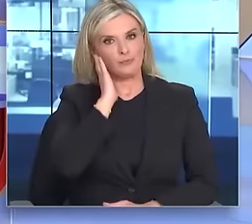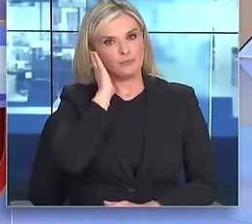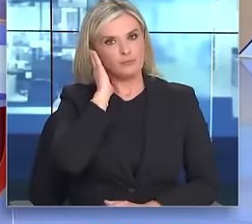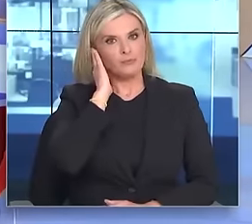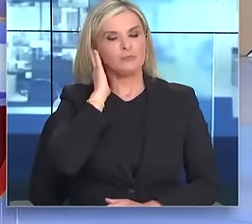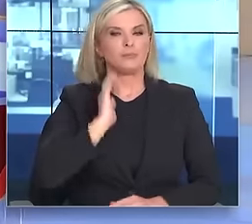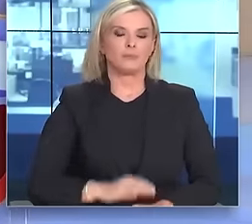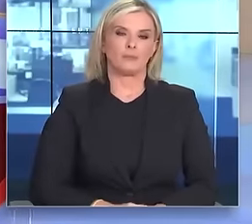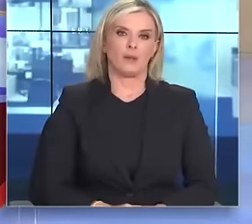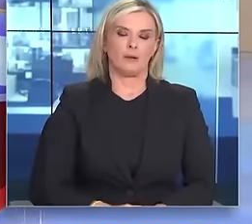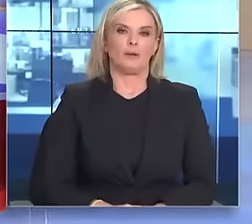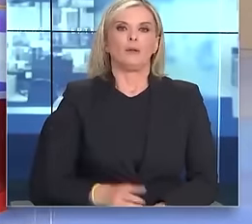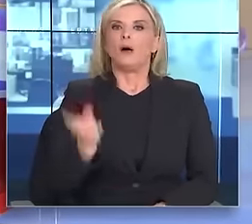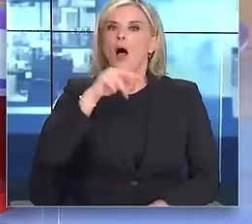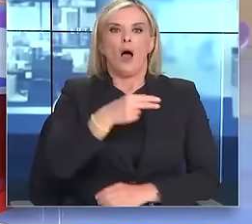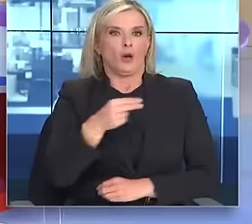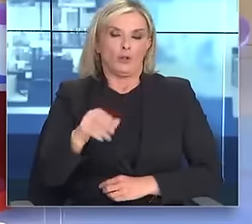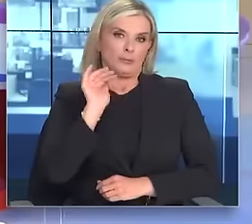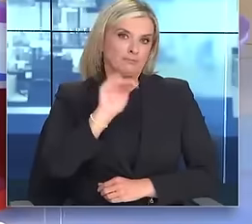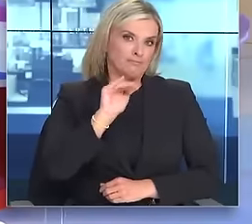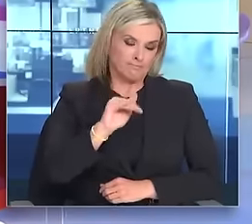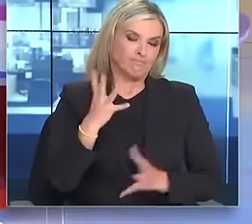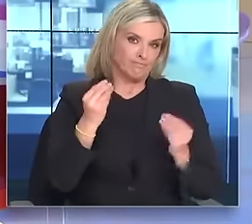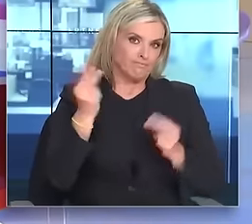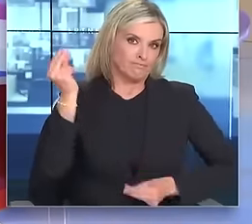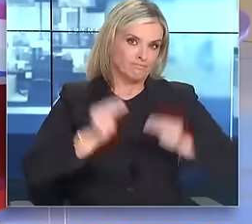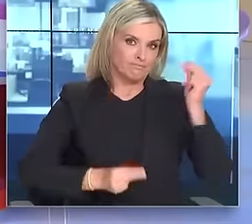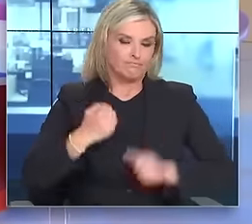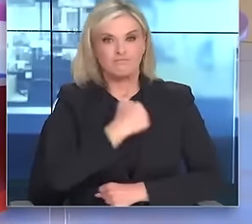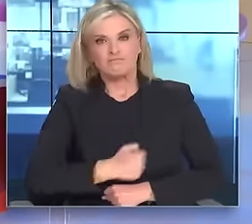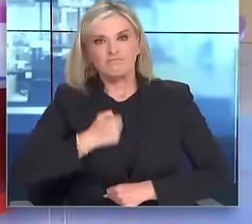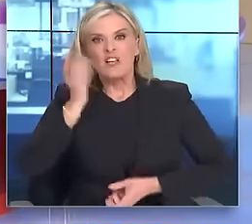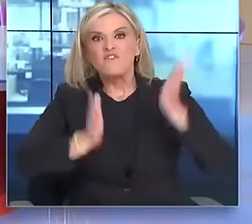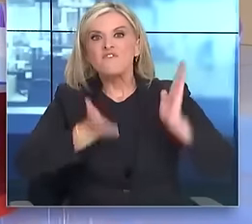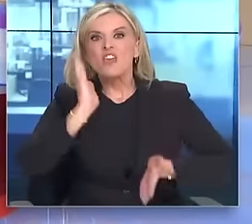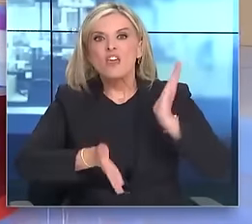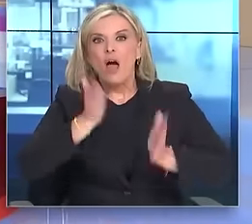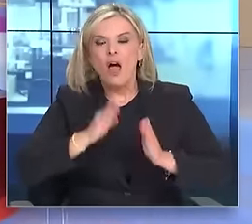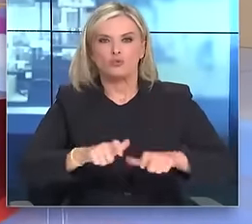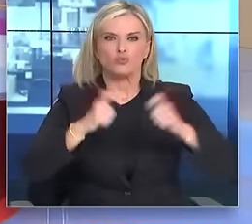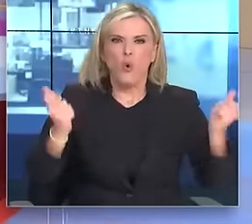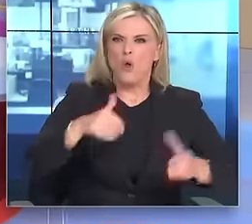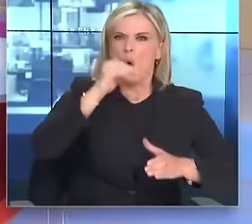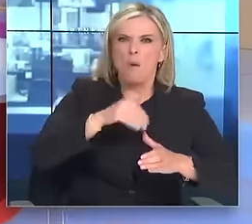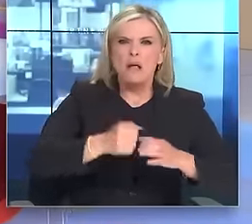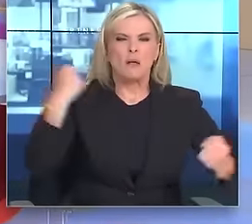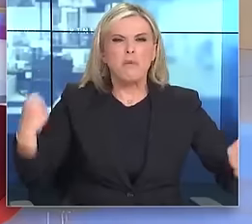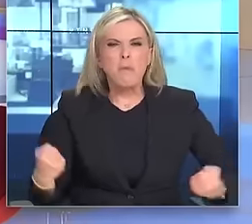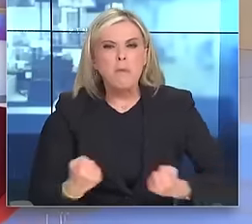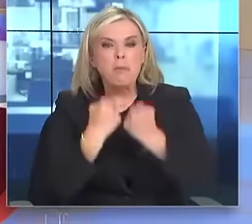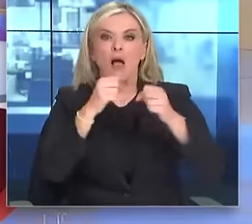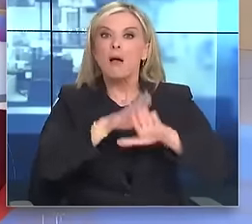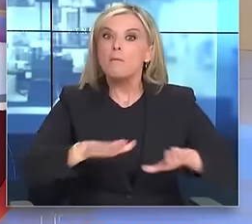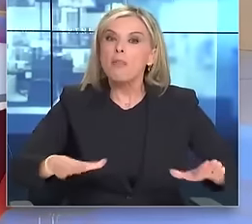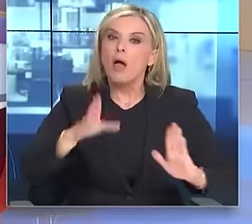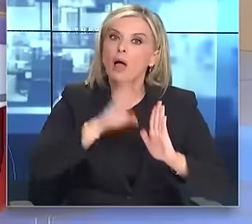από την παιδική παραβατικότητα και την βία στα σχολεία. Και μέσα στα σχολεία και έξω από τα σχολεία. Γενικά το θέμα βίας θέλω να το δούμε. Αλλά να εστιάσουμε λίγο στα σχολεία,